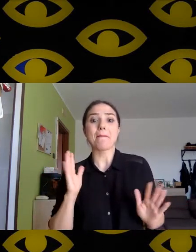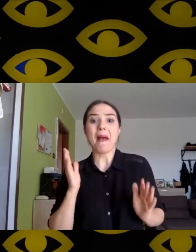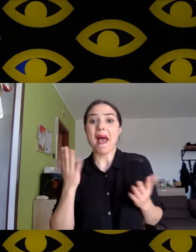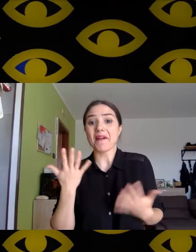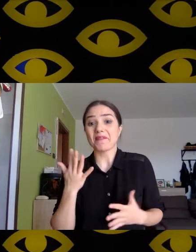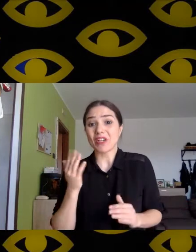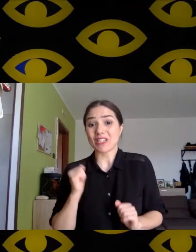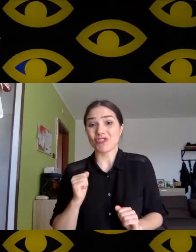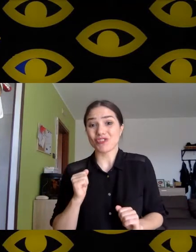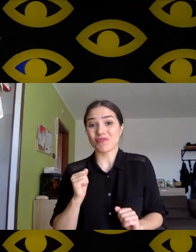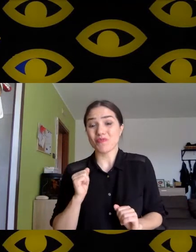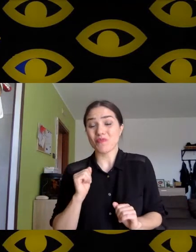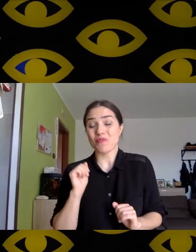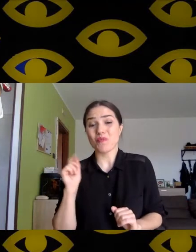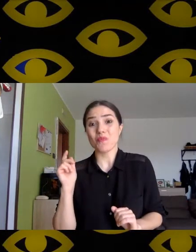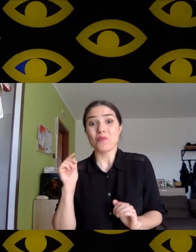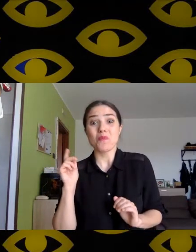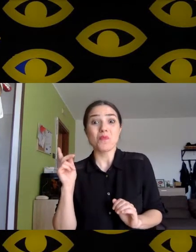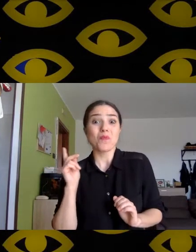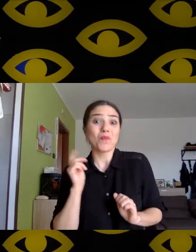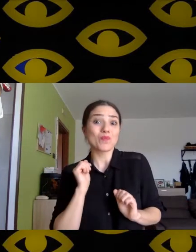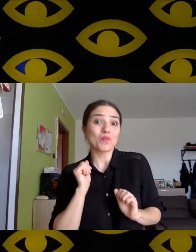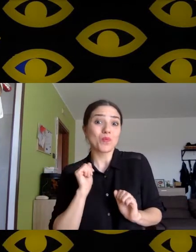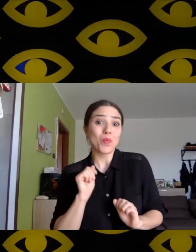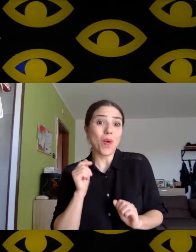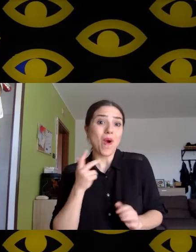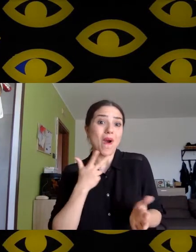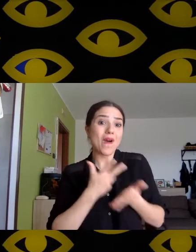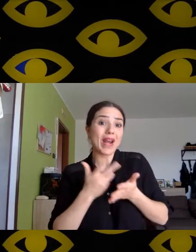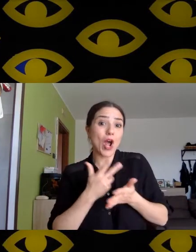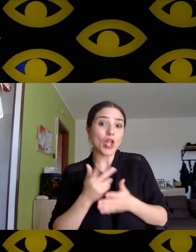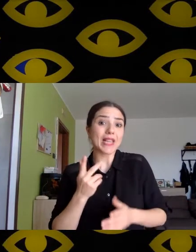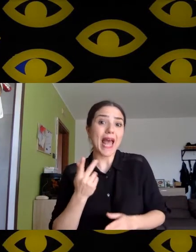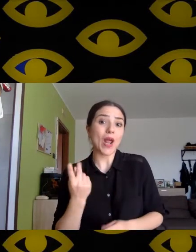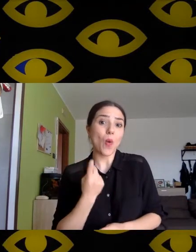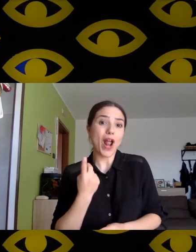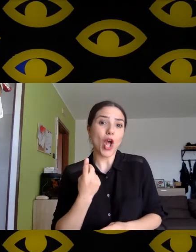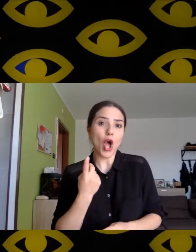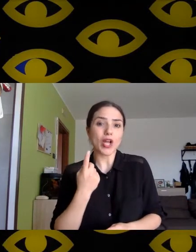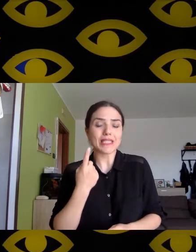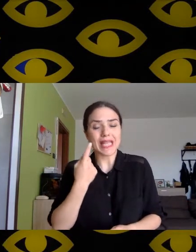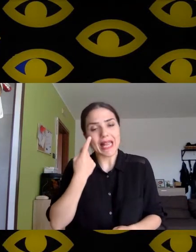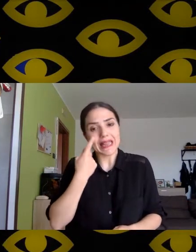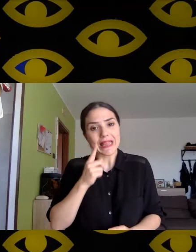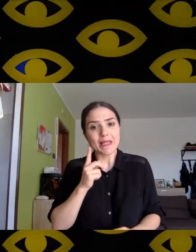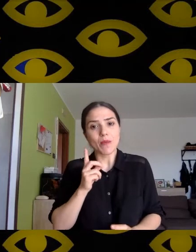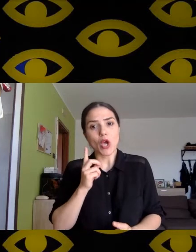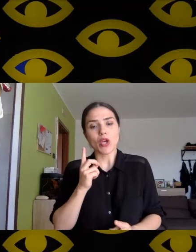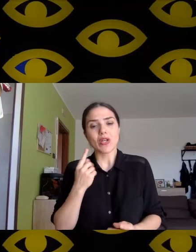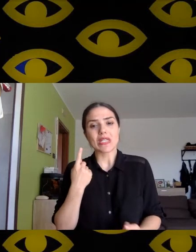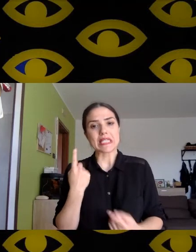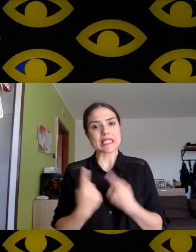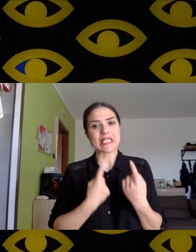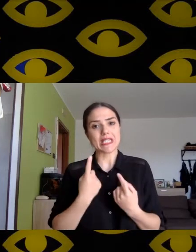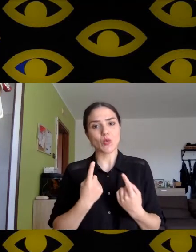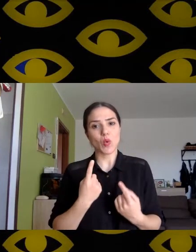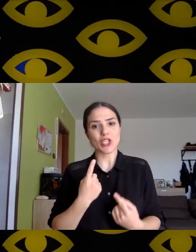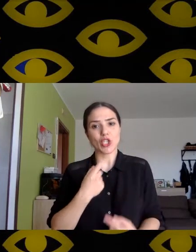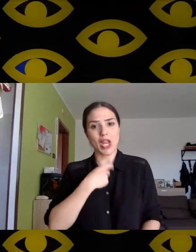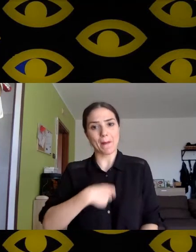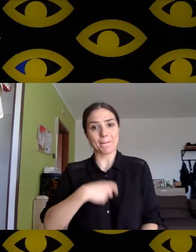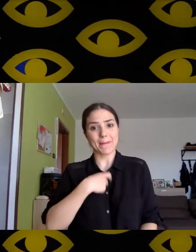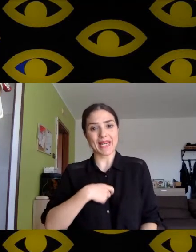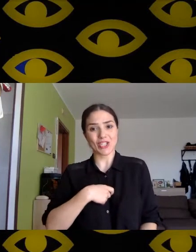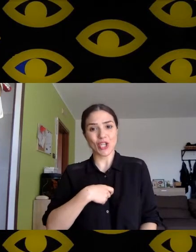raccontarci invece in merito anche a questa condizione che accomuna me e lei, e me e lei